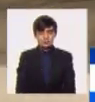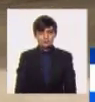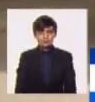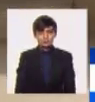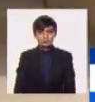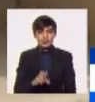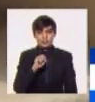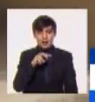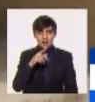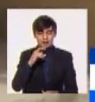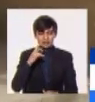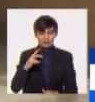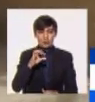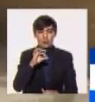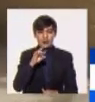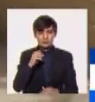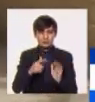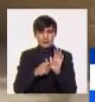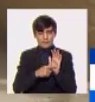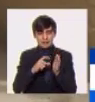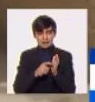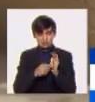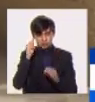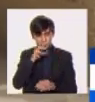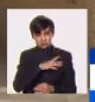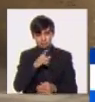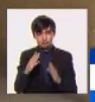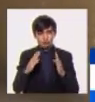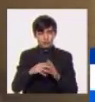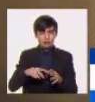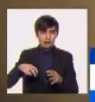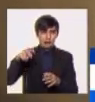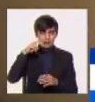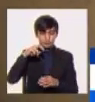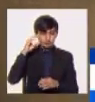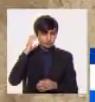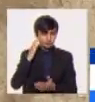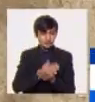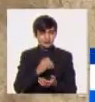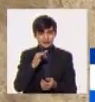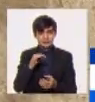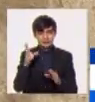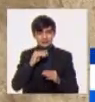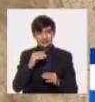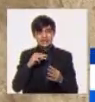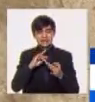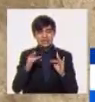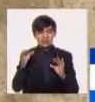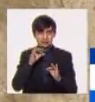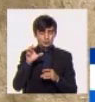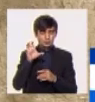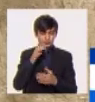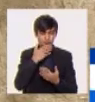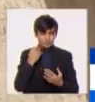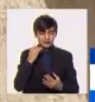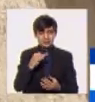Балғын Оразбай 7-ші сынып оқушысы. Ол онлайн өтетін сабақты үйінің төбесіне шығып тыңдайды. Өйткені осы жерден басқа ғаламдық желінің сигналы жоқ.